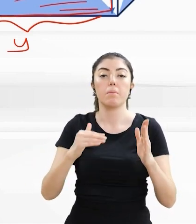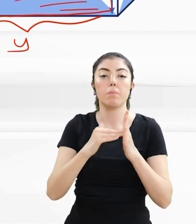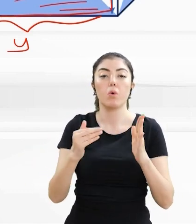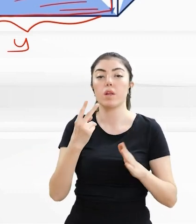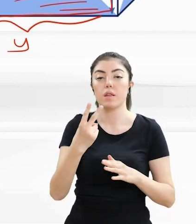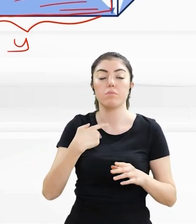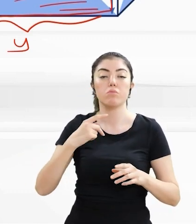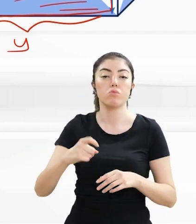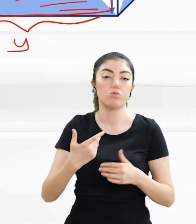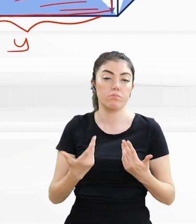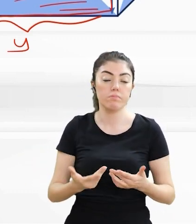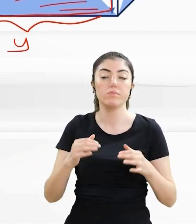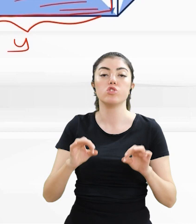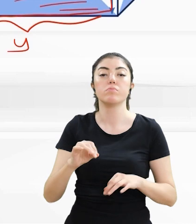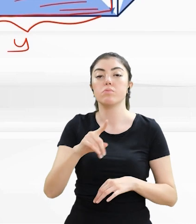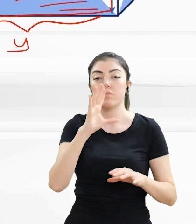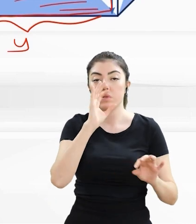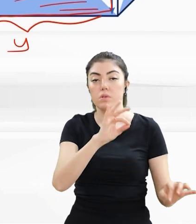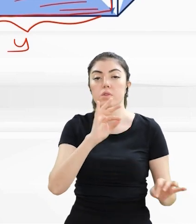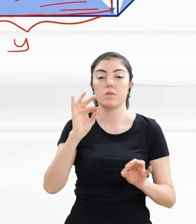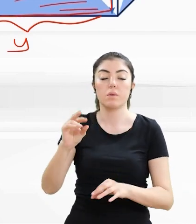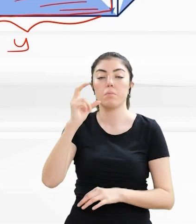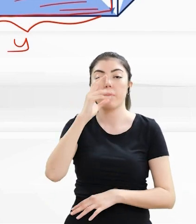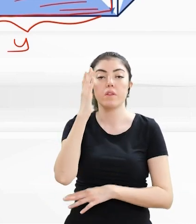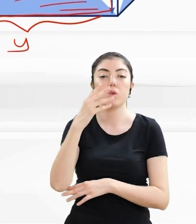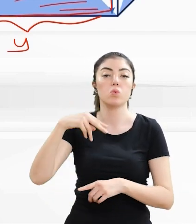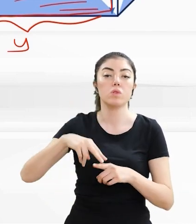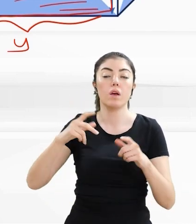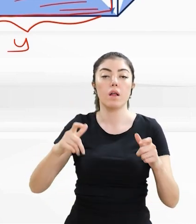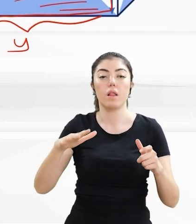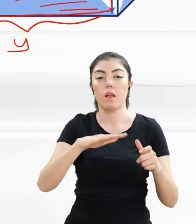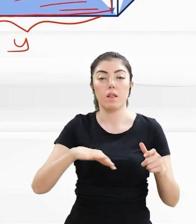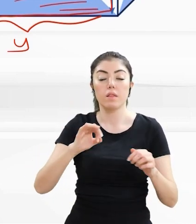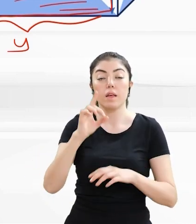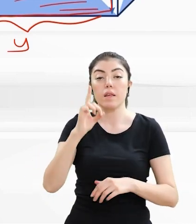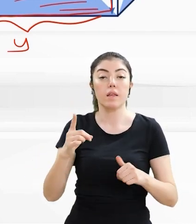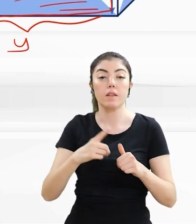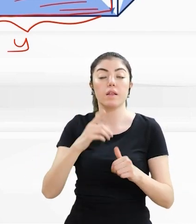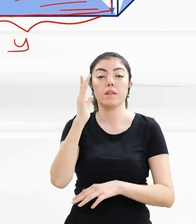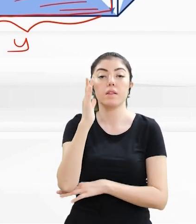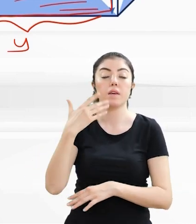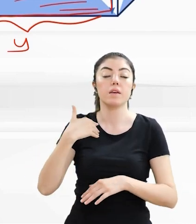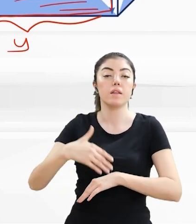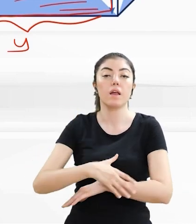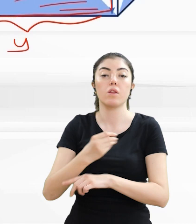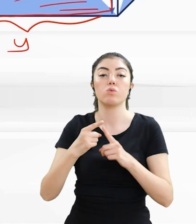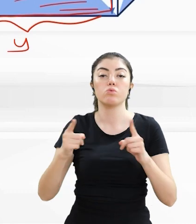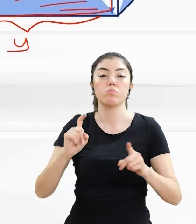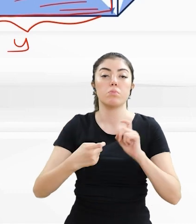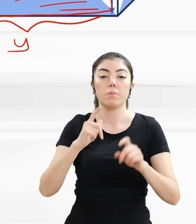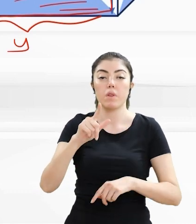ye bölümü 2'den bulunur Şimdi de Şuradaki mavi dik üçgenin alanını bulalım Bunun için ilk önce dik kenarların uzunlukları